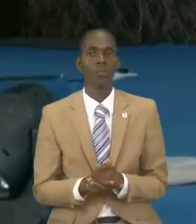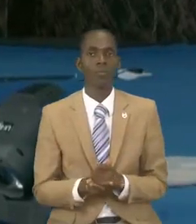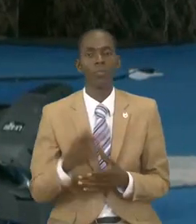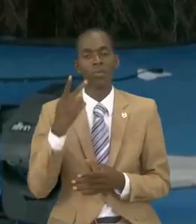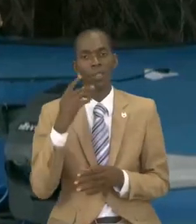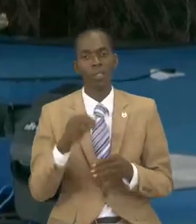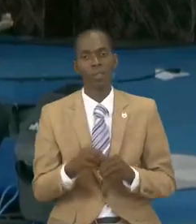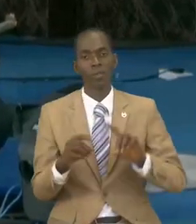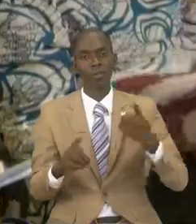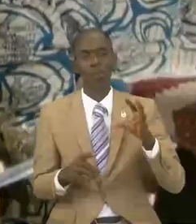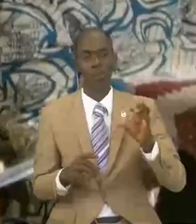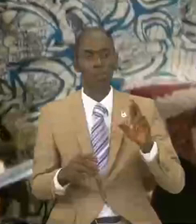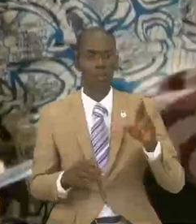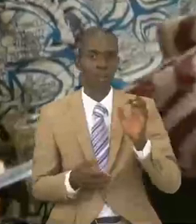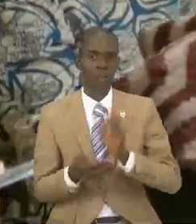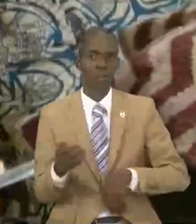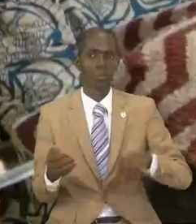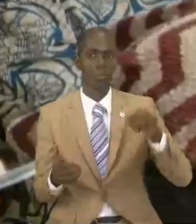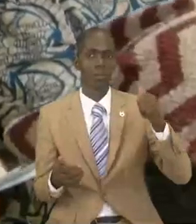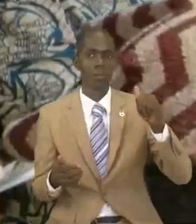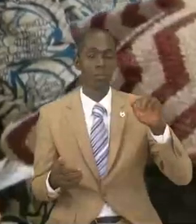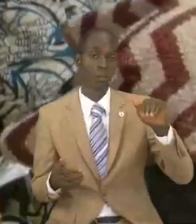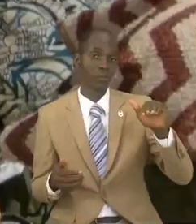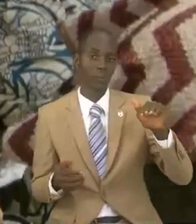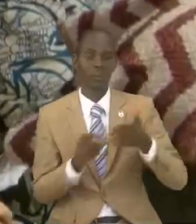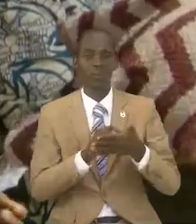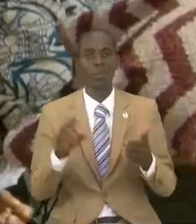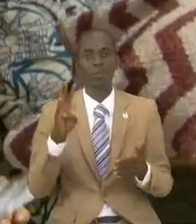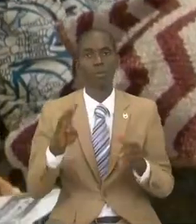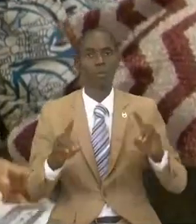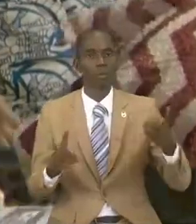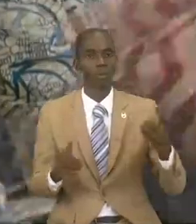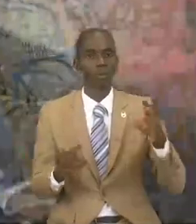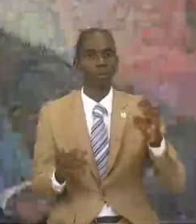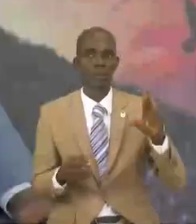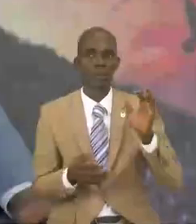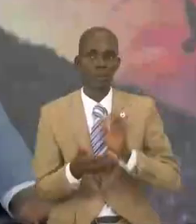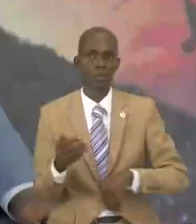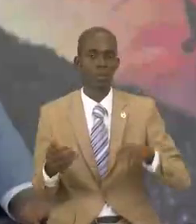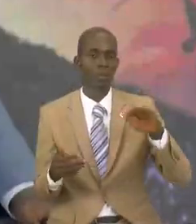Voyons. 1 Corinthiens 15, verset 4.